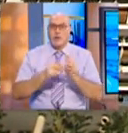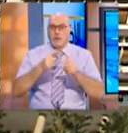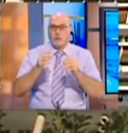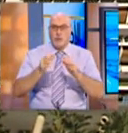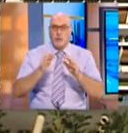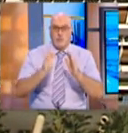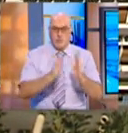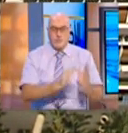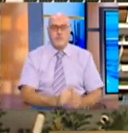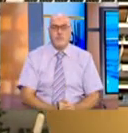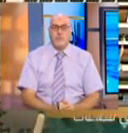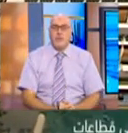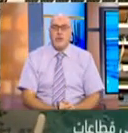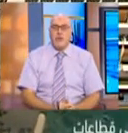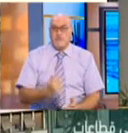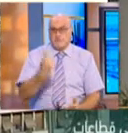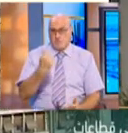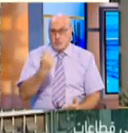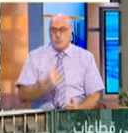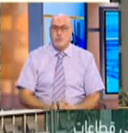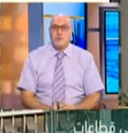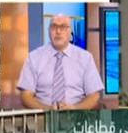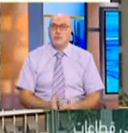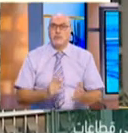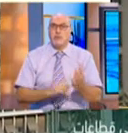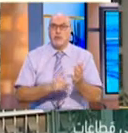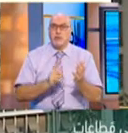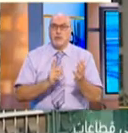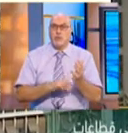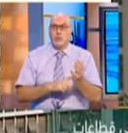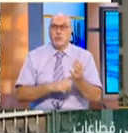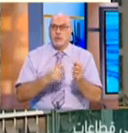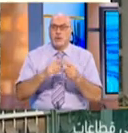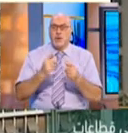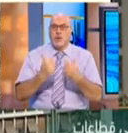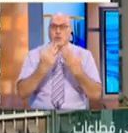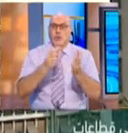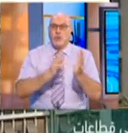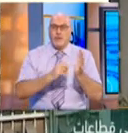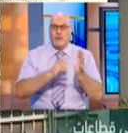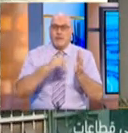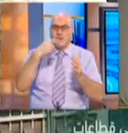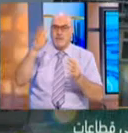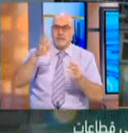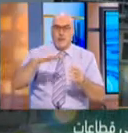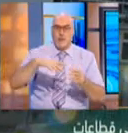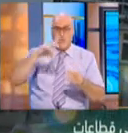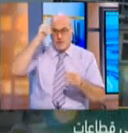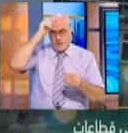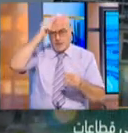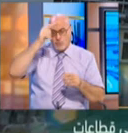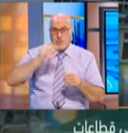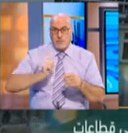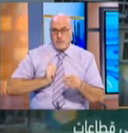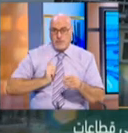متعددة، ففي مجال المالية القانون المحدد لشروط وكيفية منح الامتياز على الأراضي التابعة للأملاك الخاصة